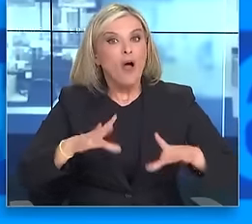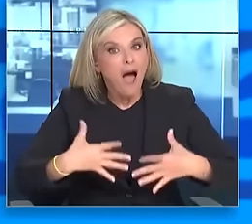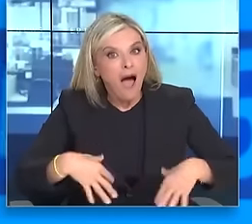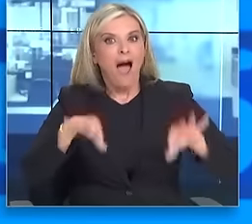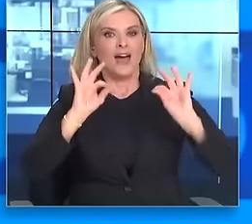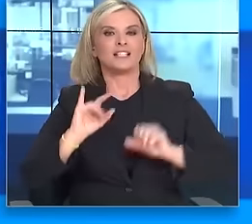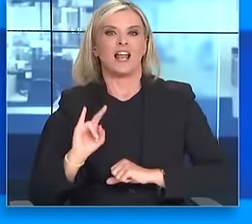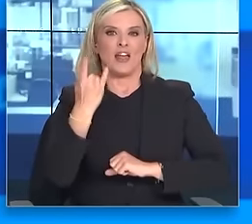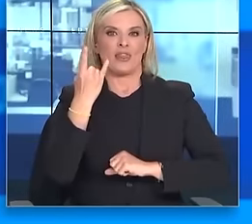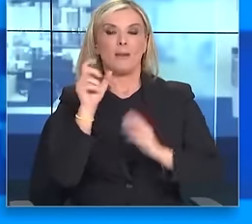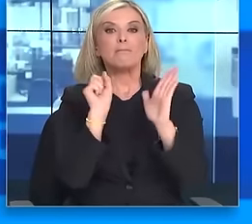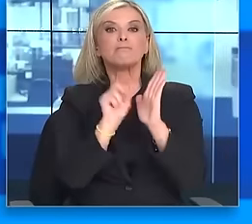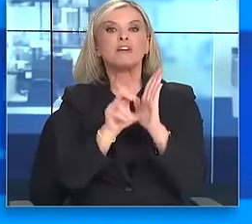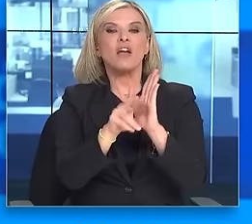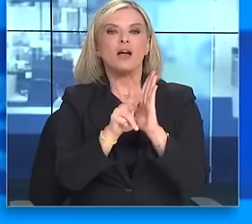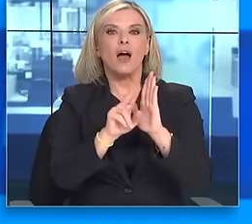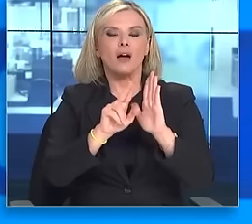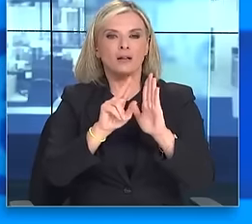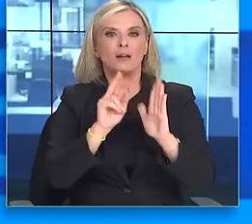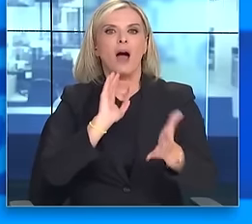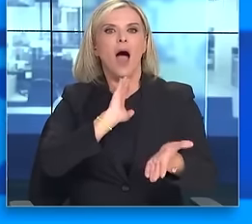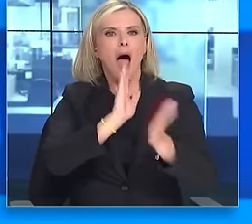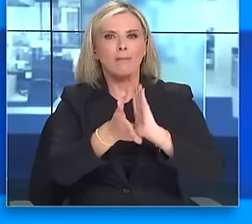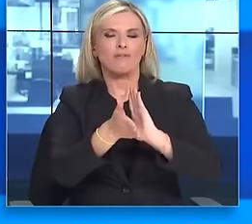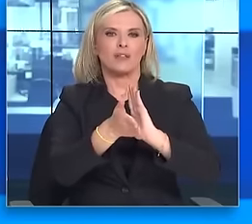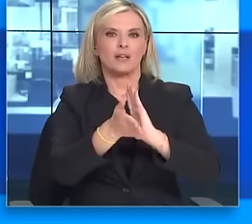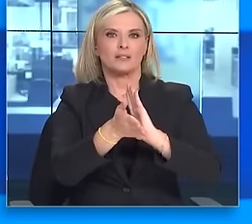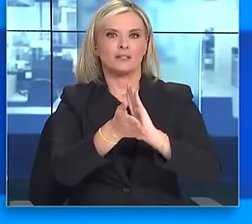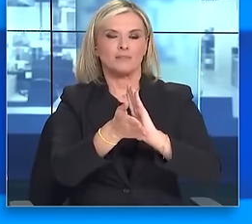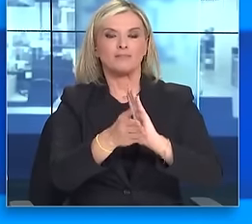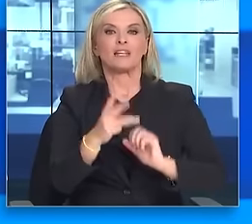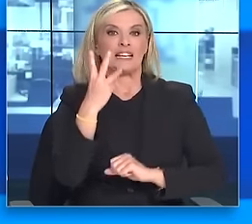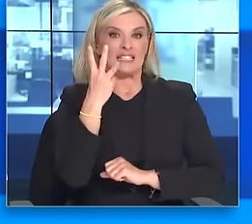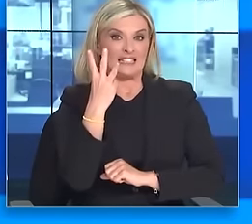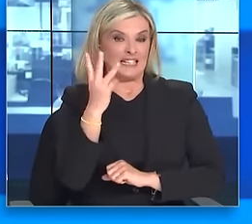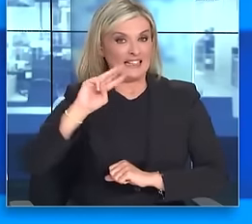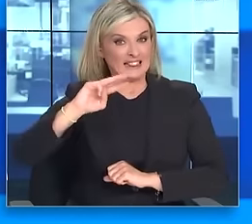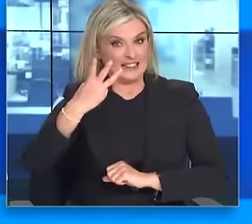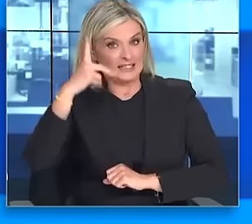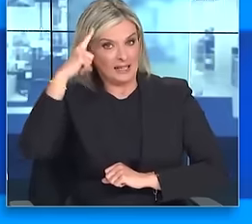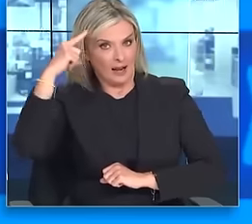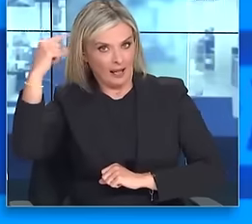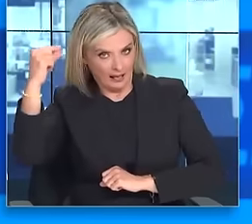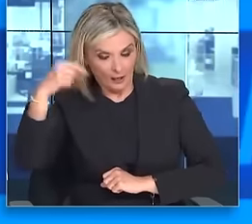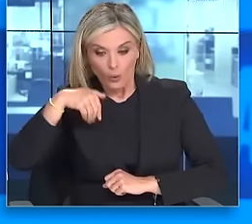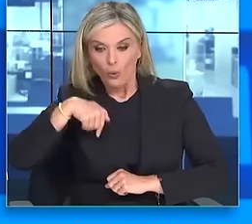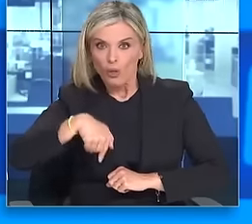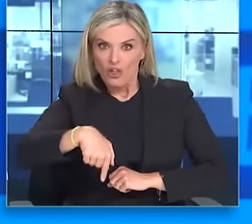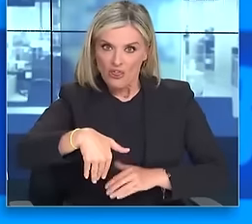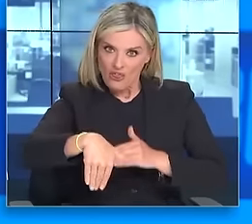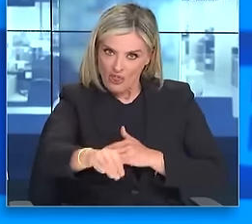μαθήματα. Και το ψηφιακό φροντιστήριο για την τρίτη λυκείου θα ξεκινήσει από το Σεπτέμβριο. Για τους μαθητές δηλαδή που θα δώσουν πανελλαδικές εξετάσεις